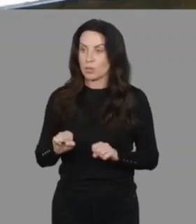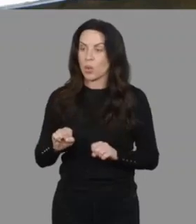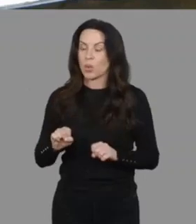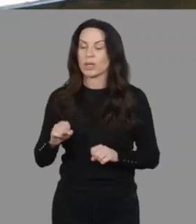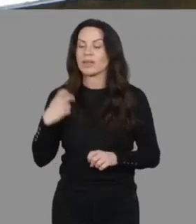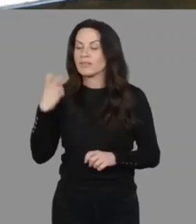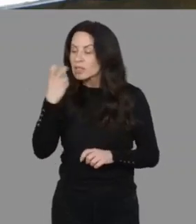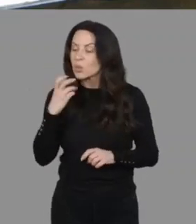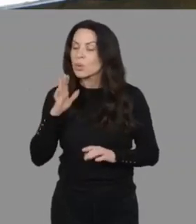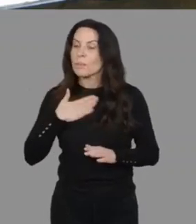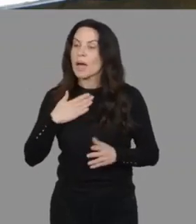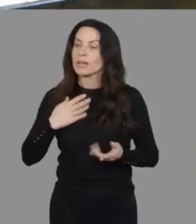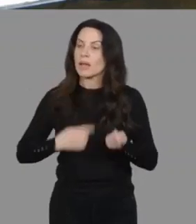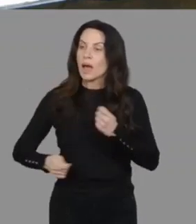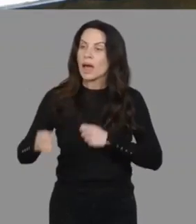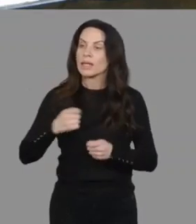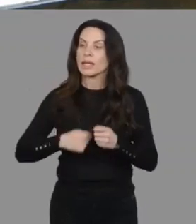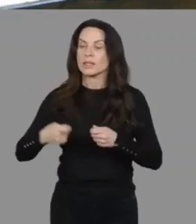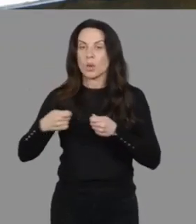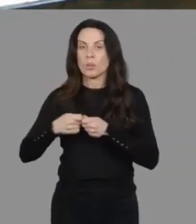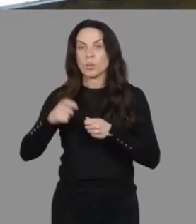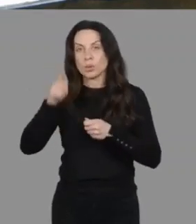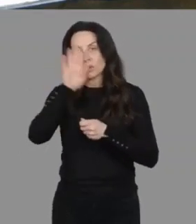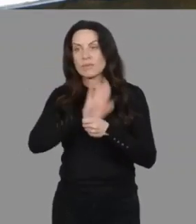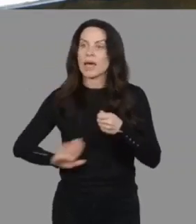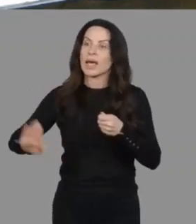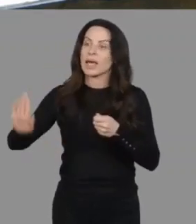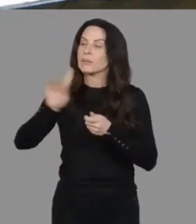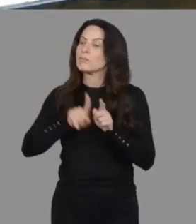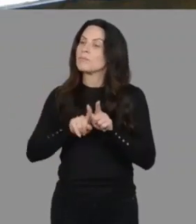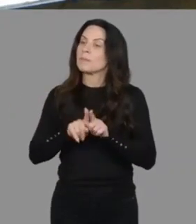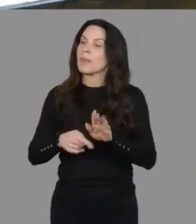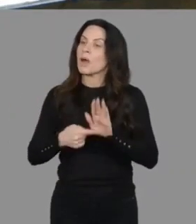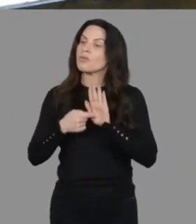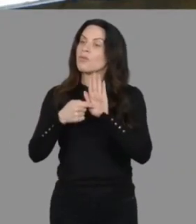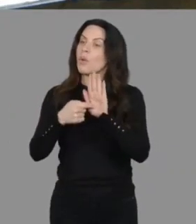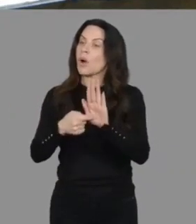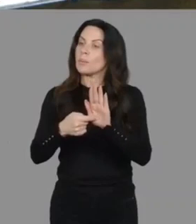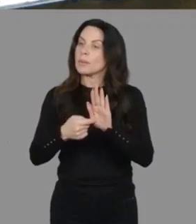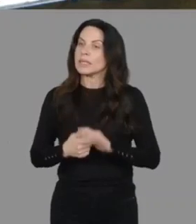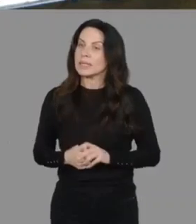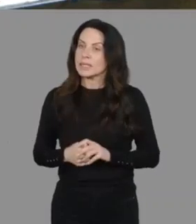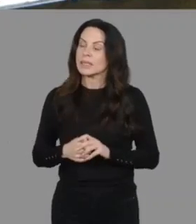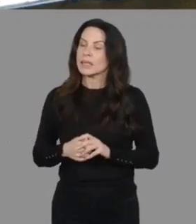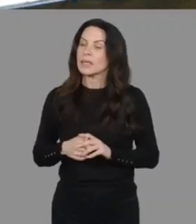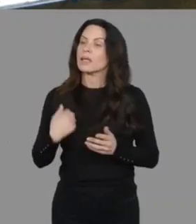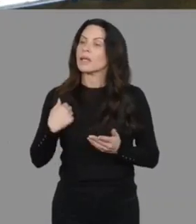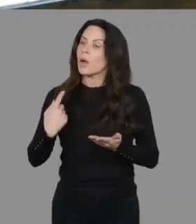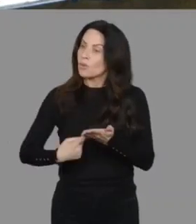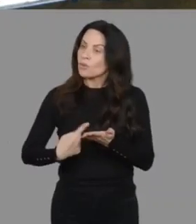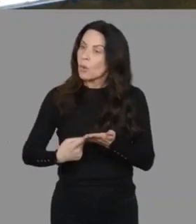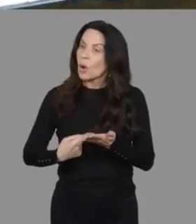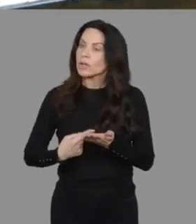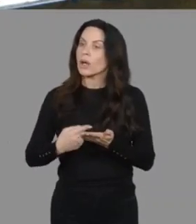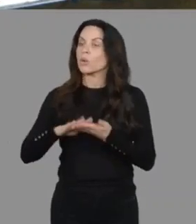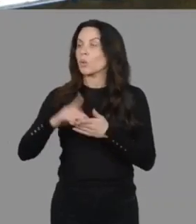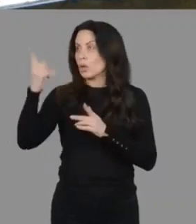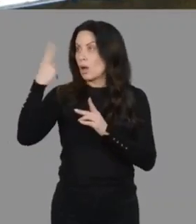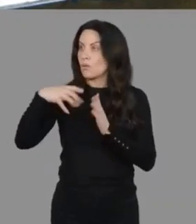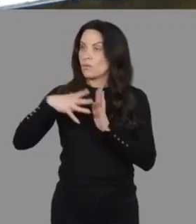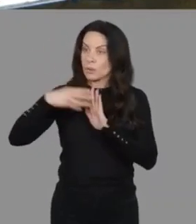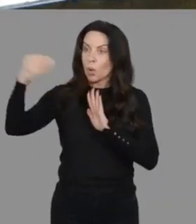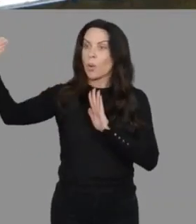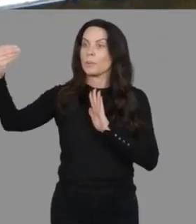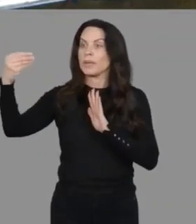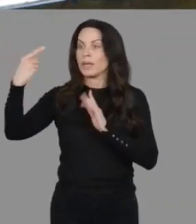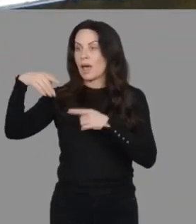Handeln bundesweit vorbildlich, in vielen anderen Städten aufgenommen als Forderungen oder teilweise kopiert, dafür,